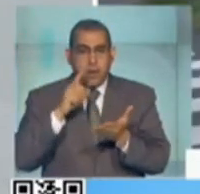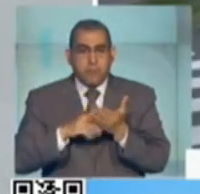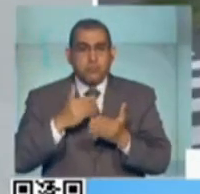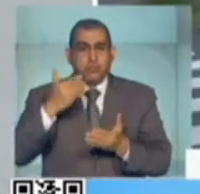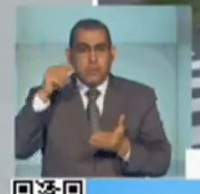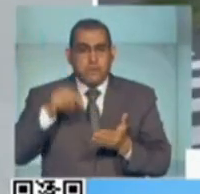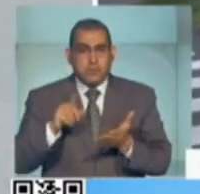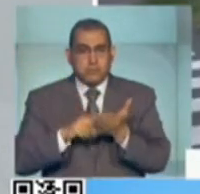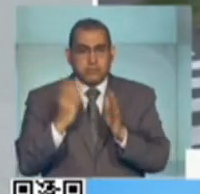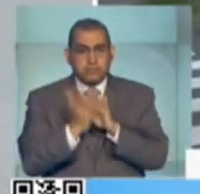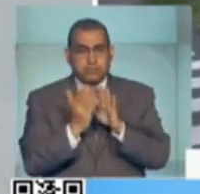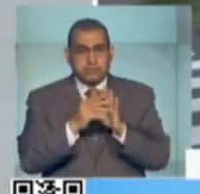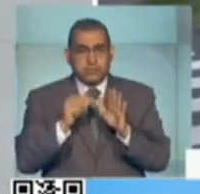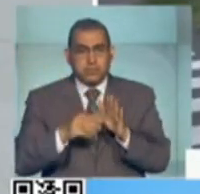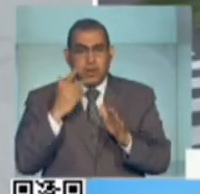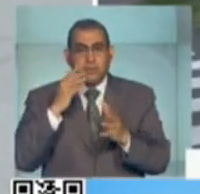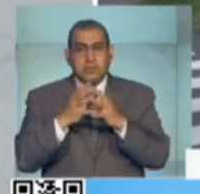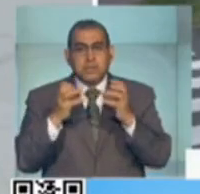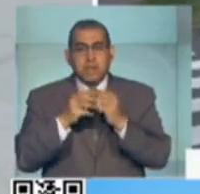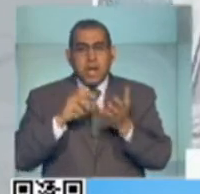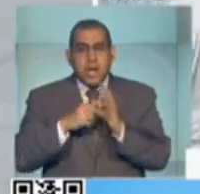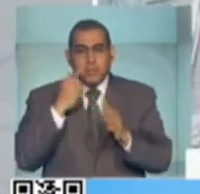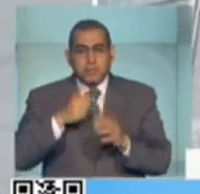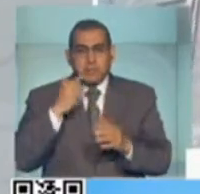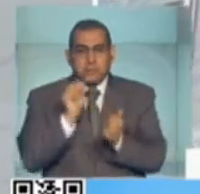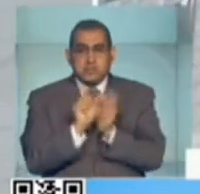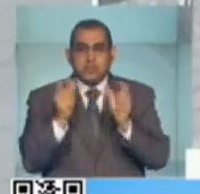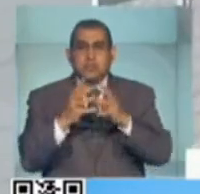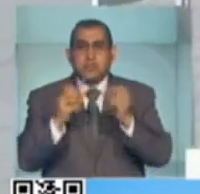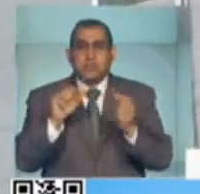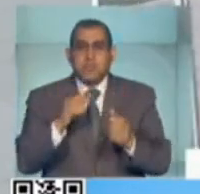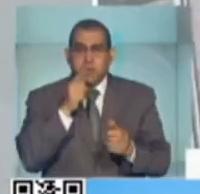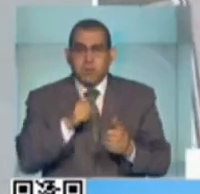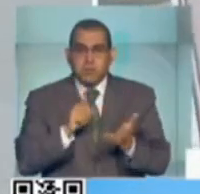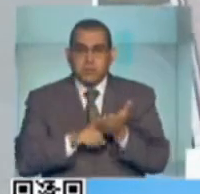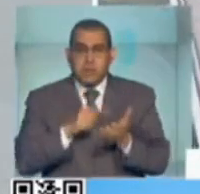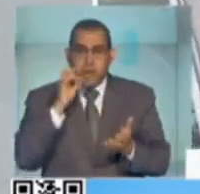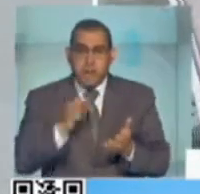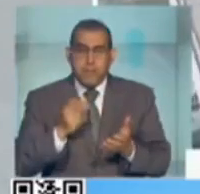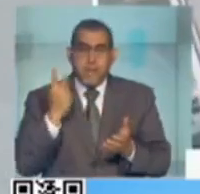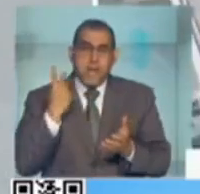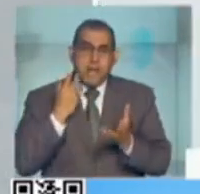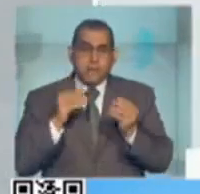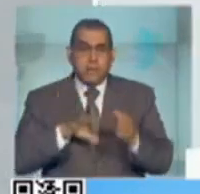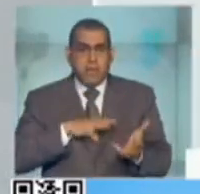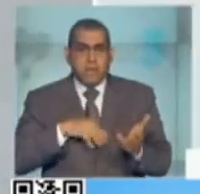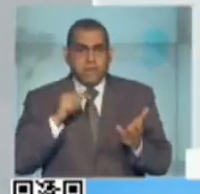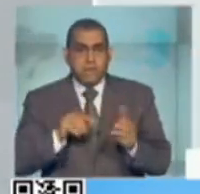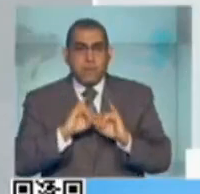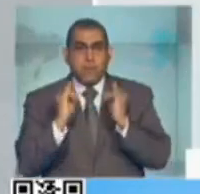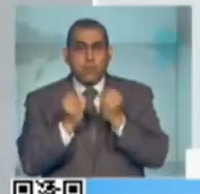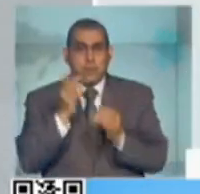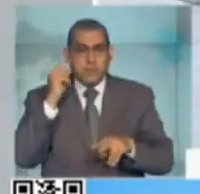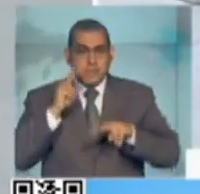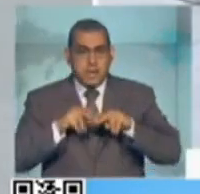على تفصيلة أو جزئية الاعتقال بحد ذاتها. إذا هناك العديد من التخوفات في المجتمع الإسرائيلي